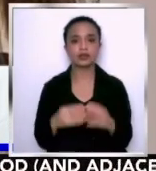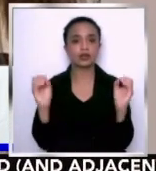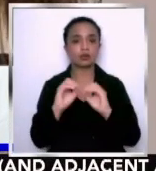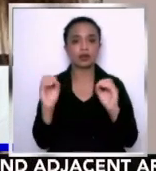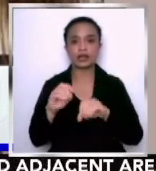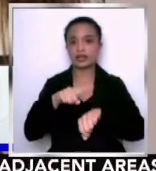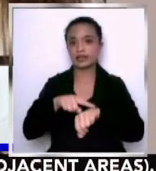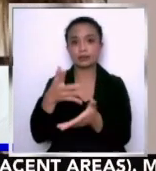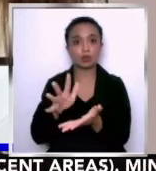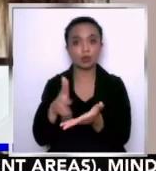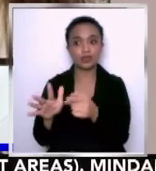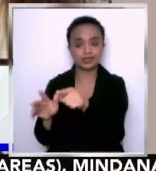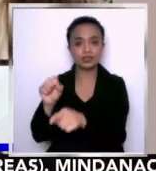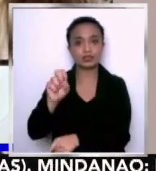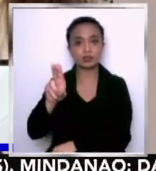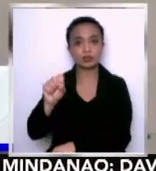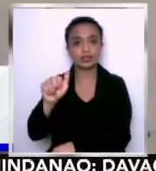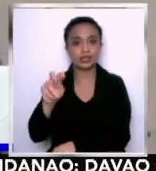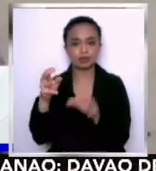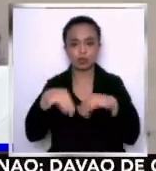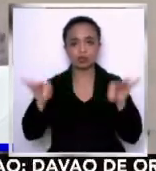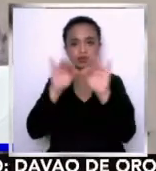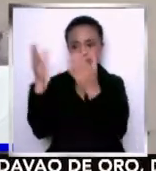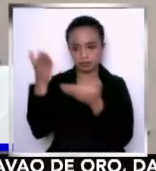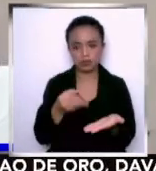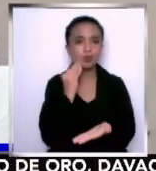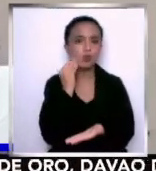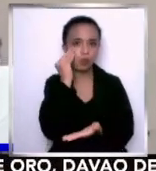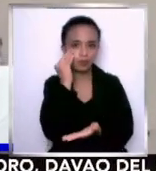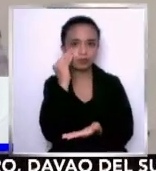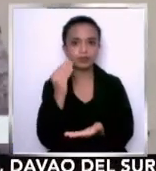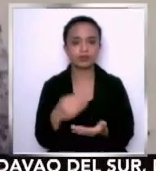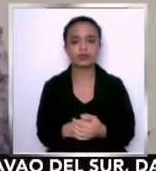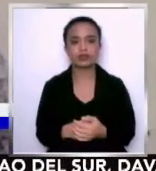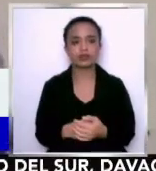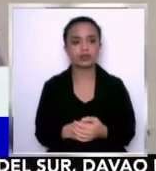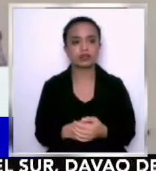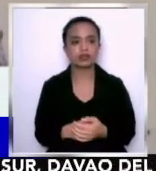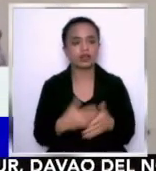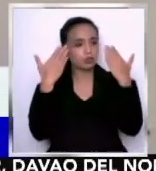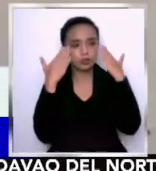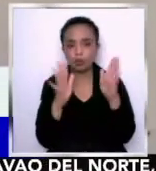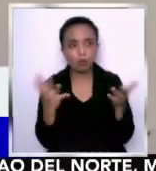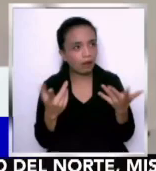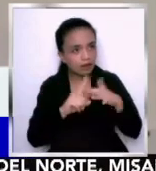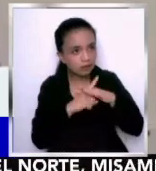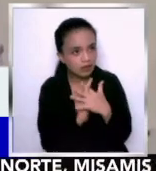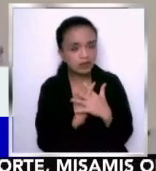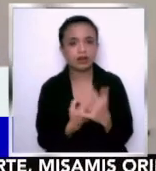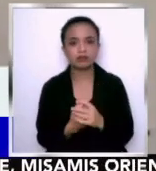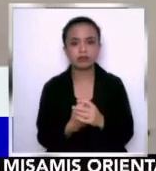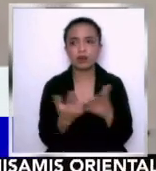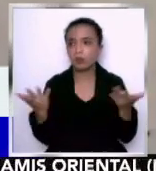para maiuwi ang labi ng asawa. Hindi namin alam kung saan kami mag-uumpisa, kung kanino kami lalapit, kung kay OWA